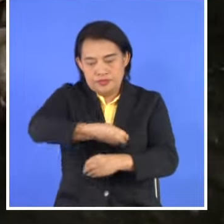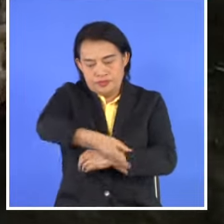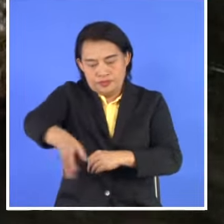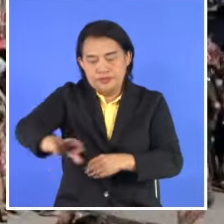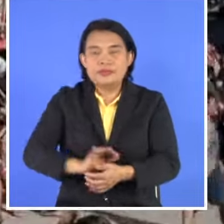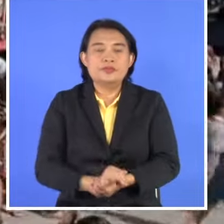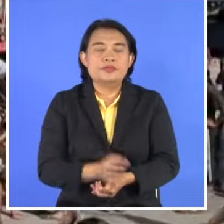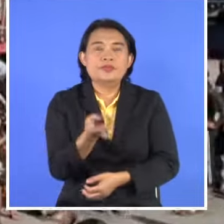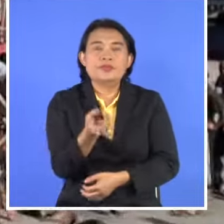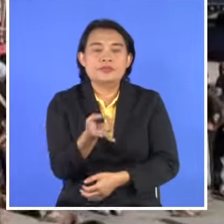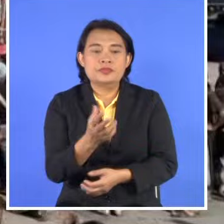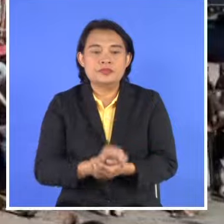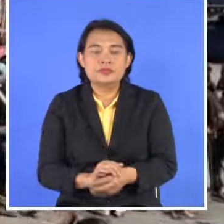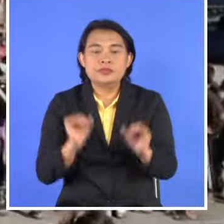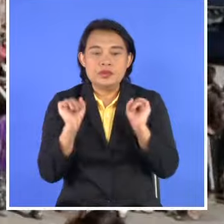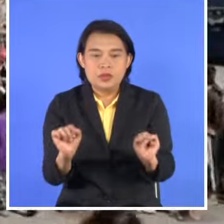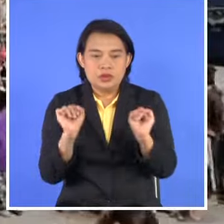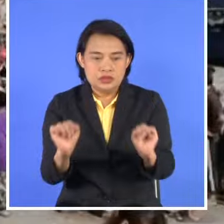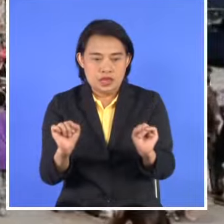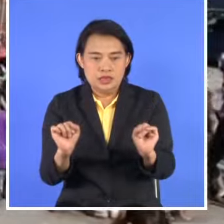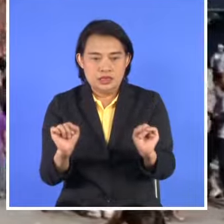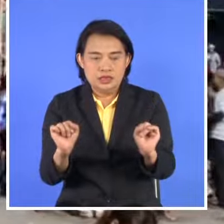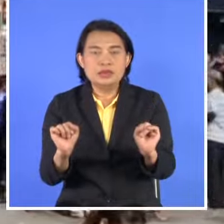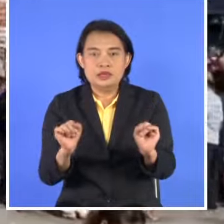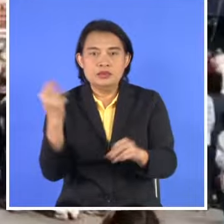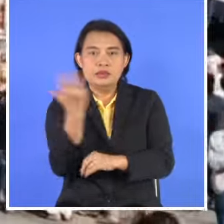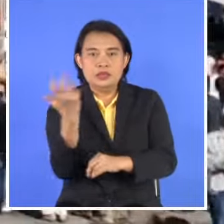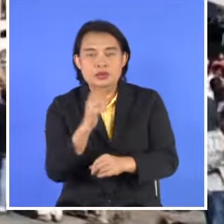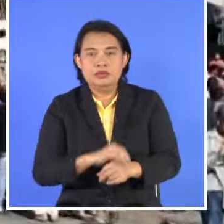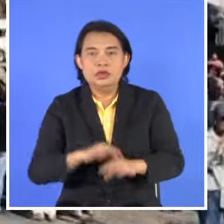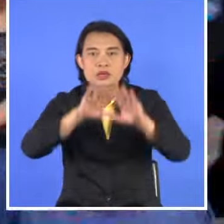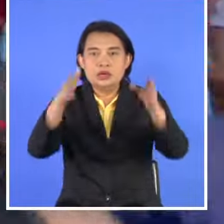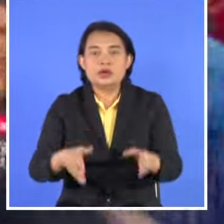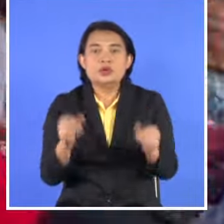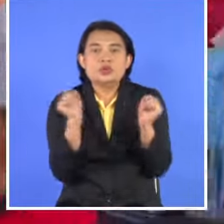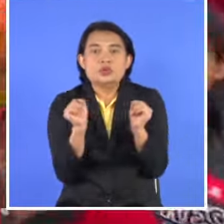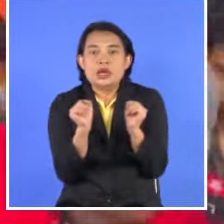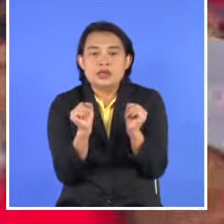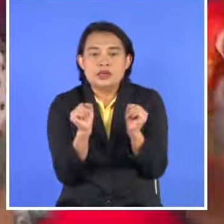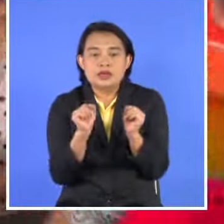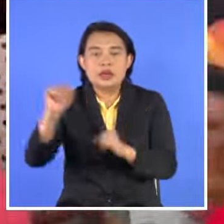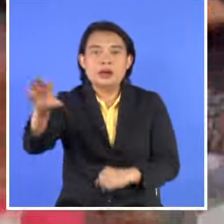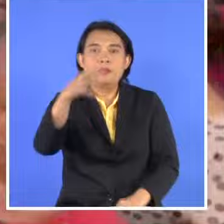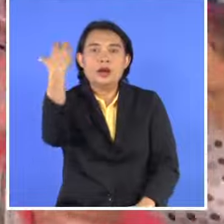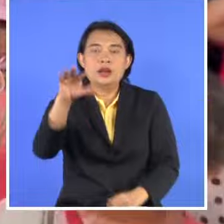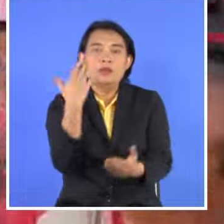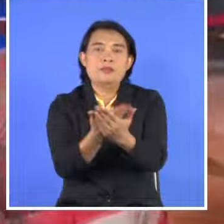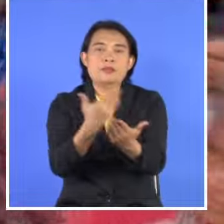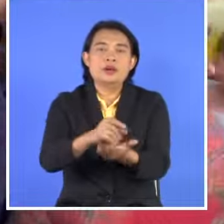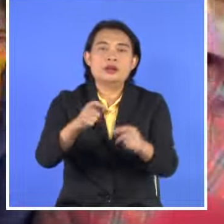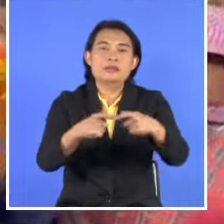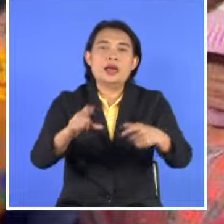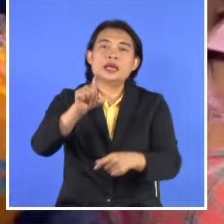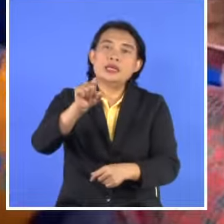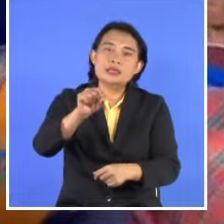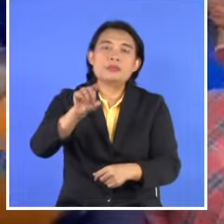วสารเนี่ยมีมอเตอร์ไซค์มีทีวีมีตู้เย็นมีพัดลมนี่นะครับแล้วก็มีแบงค์นะแบงค์20แบงค์100รวม